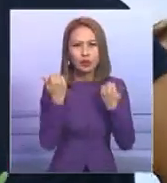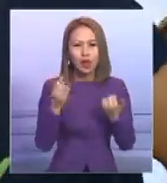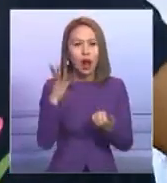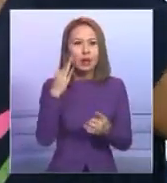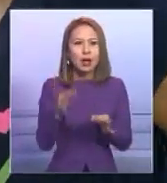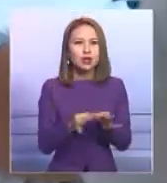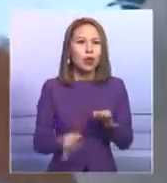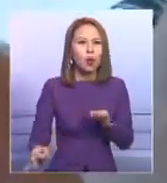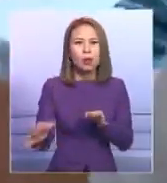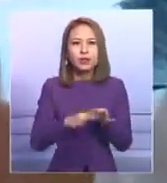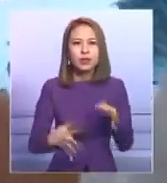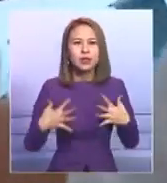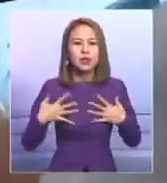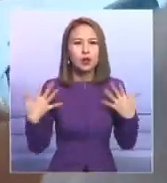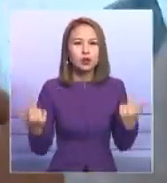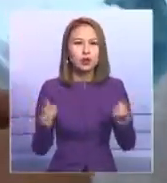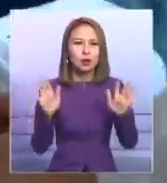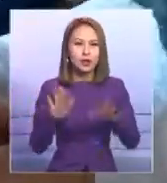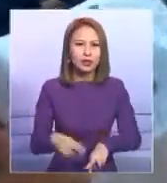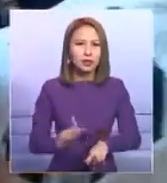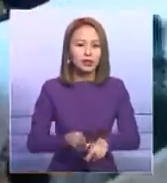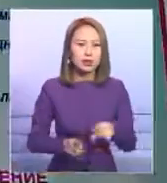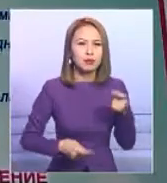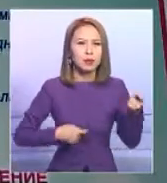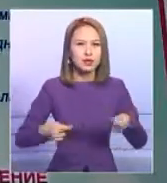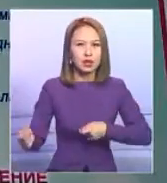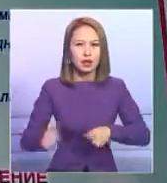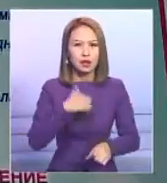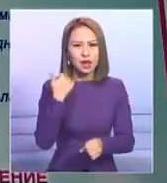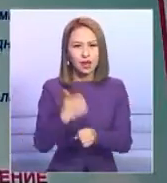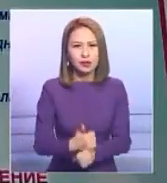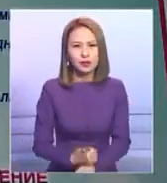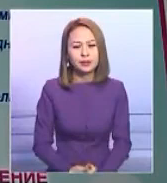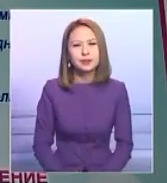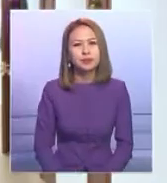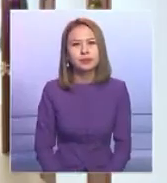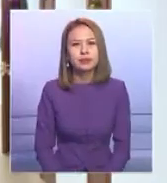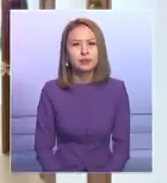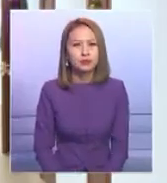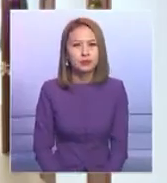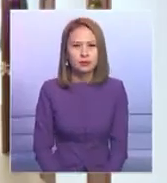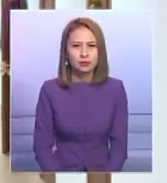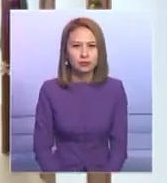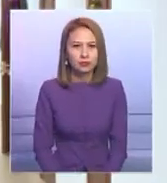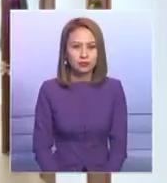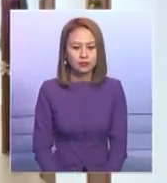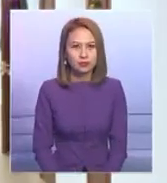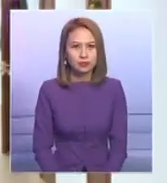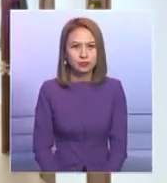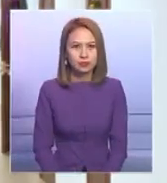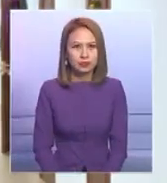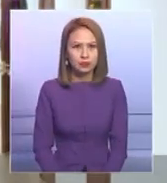жоқ, дейді Алматы облыстық денсаулық сақтау басқармасының басшылары.